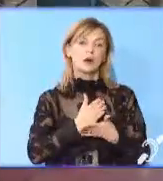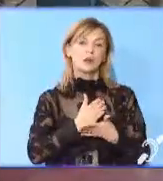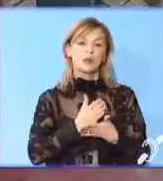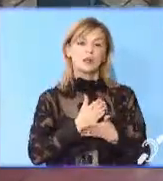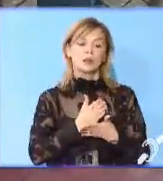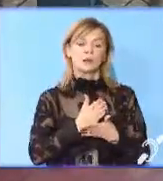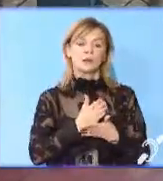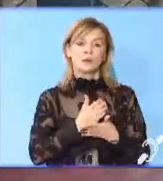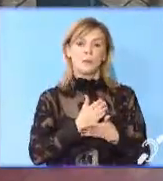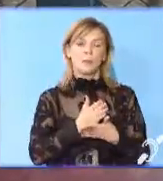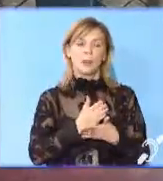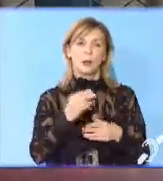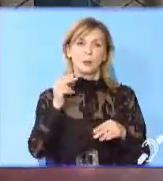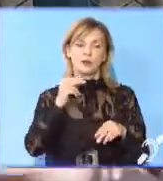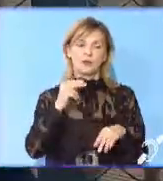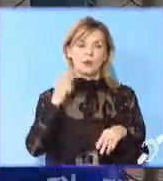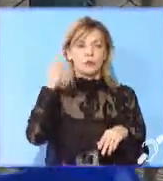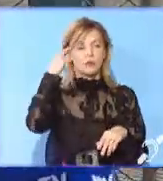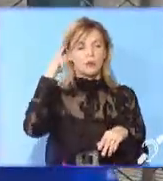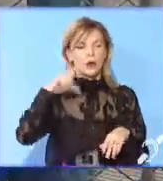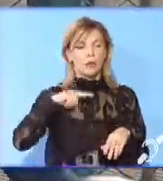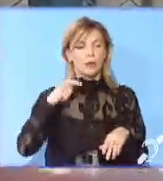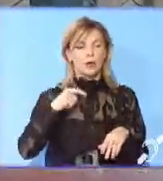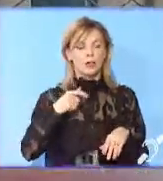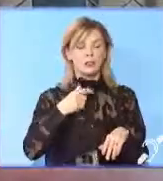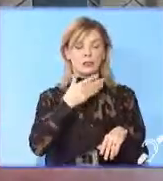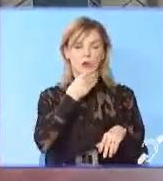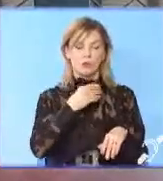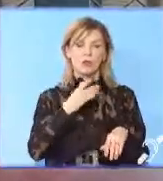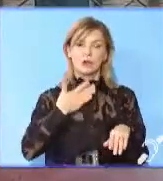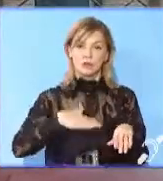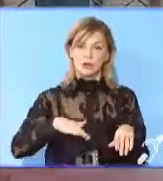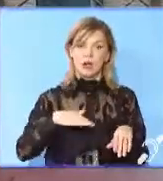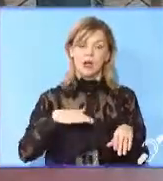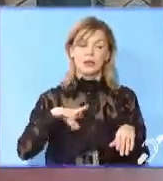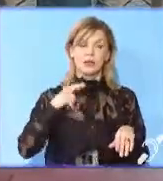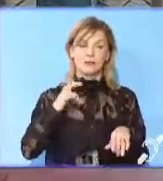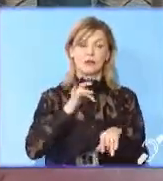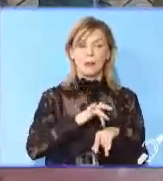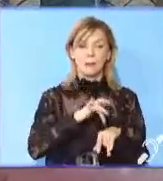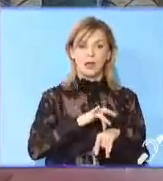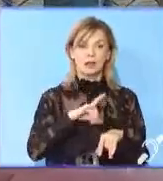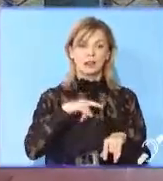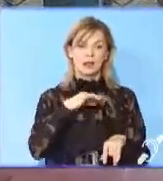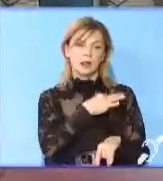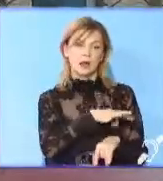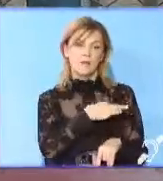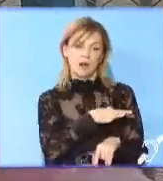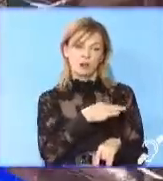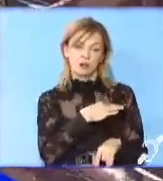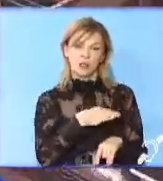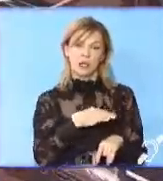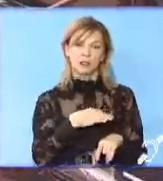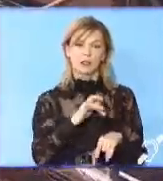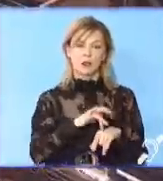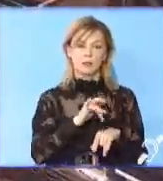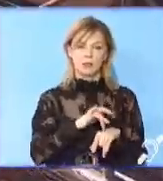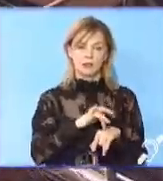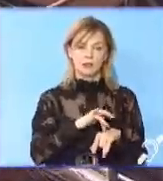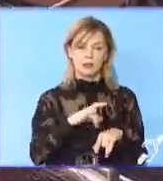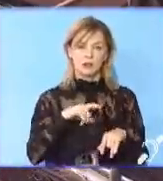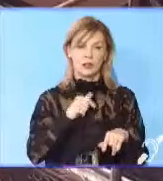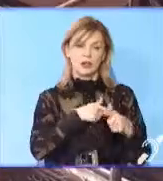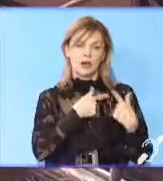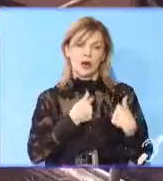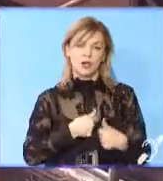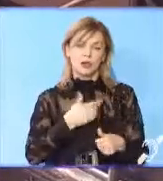apreciată de colegi, de profesori chiar. Vrea să facă doctor, medic? Da, da. Era facultate 10 ani de zi avea. Sufletul meu al